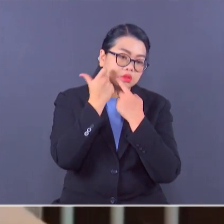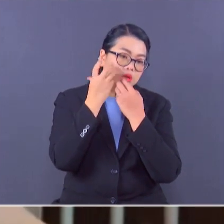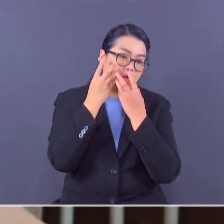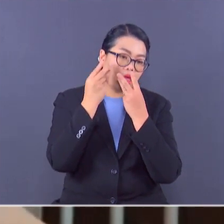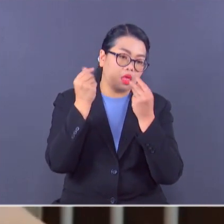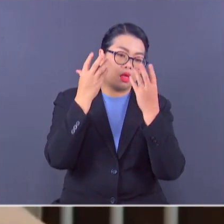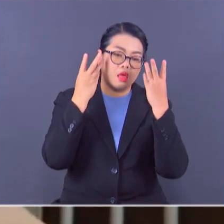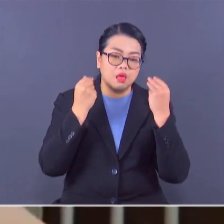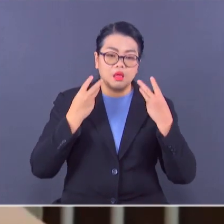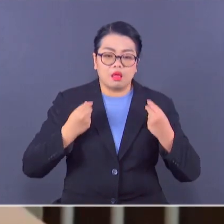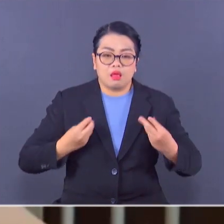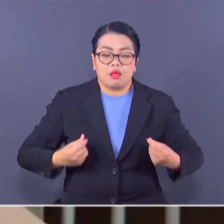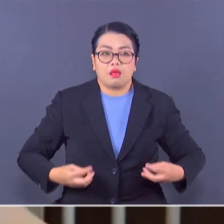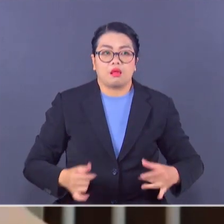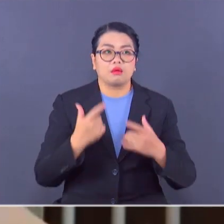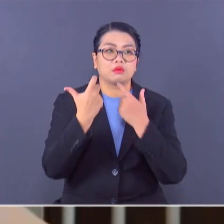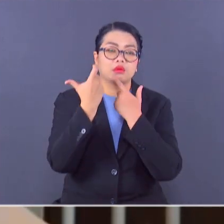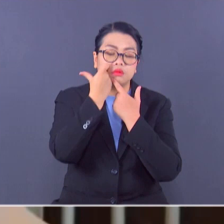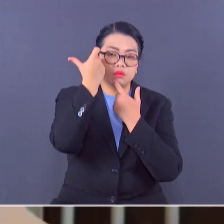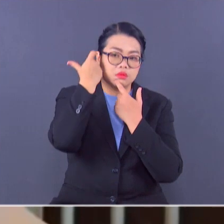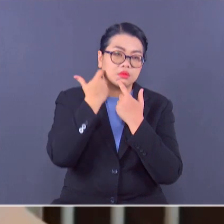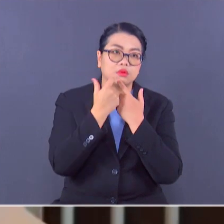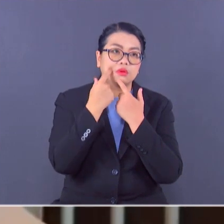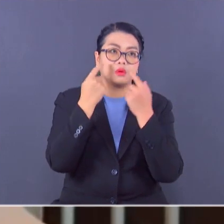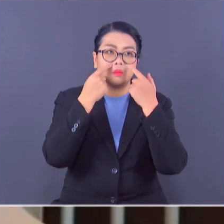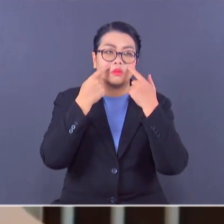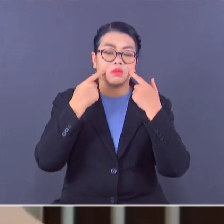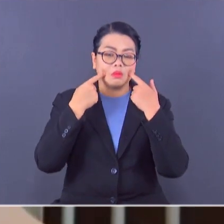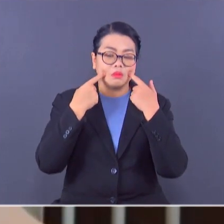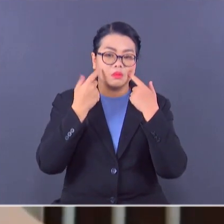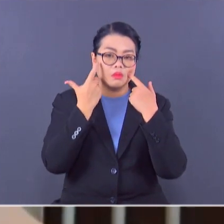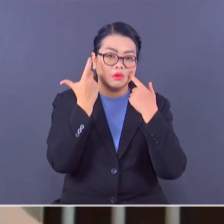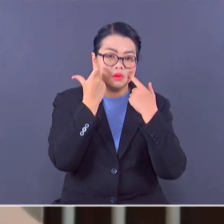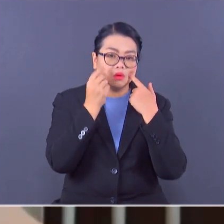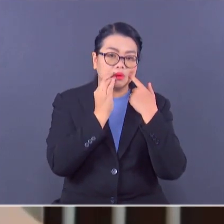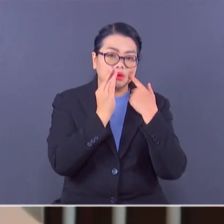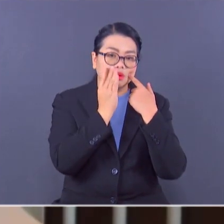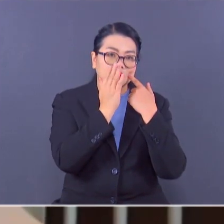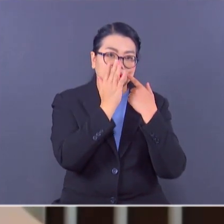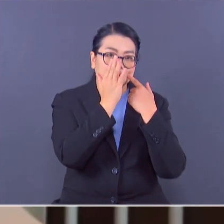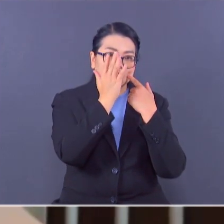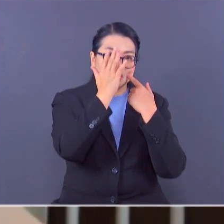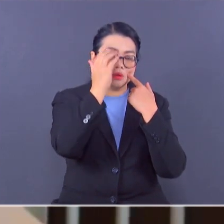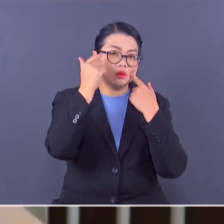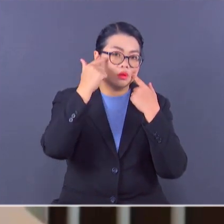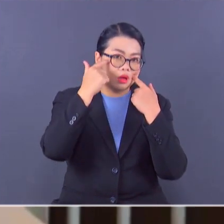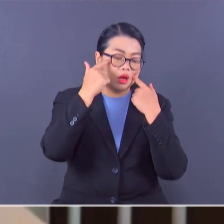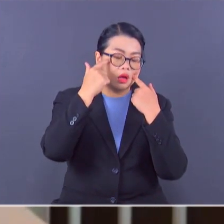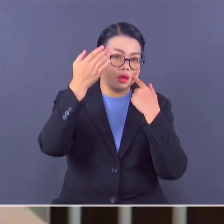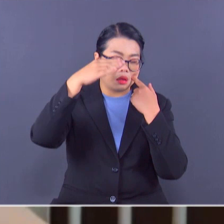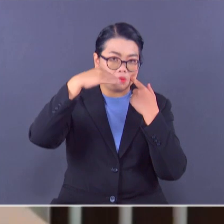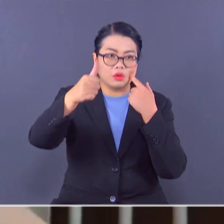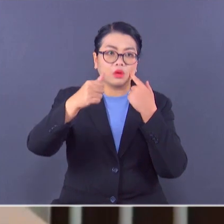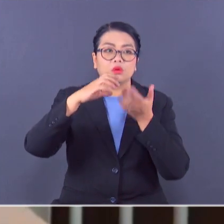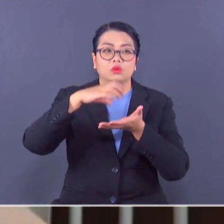ดสลายด่วนเลยเพระว่าบริเวณที่ฉีดไป ตรงรองแ้มมัเสีงกัการที่จะไหลเข้าดงตาเคสสนใหญ่จะเปนอยนี้ค่